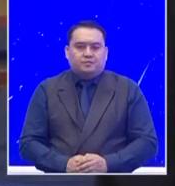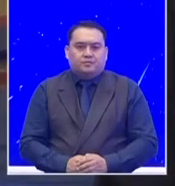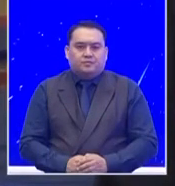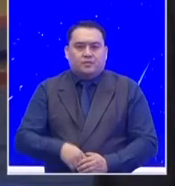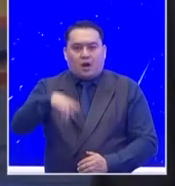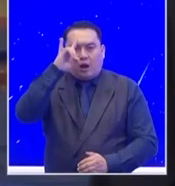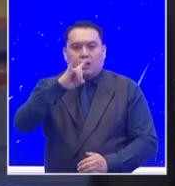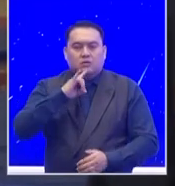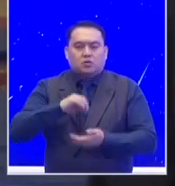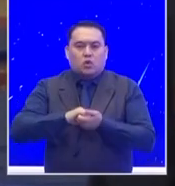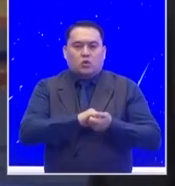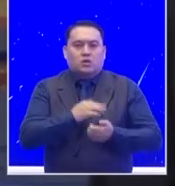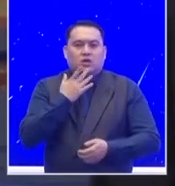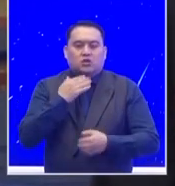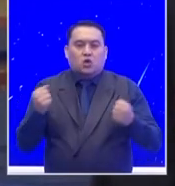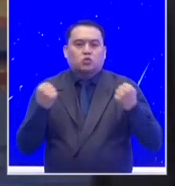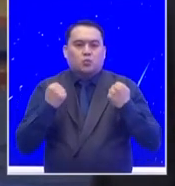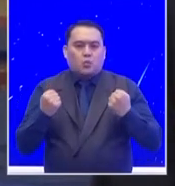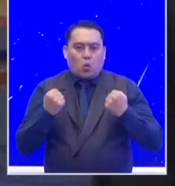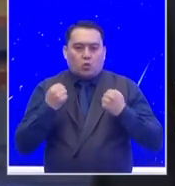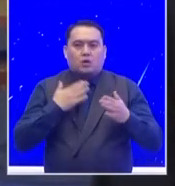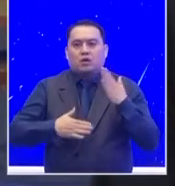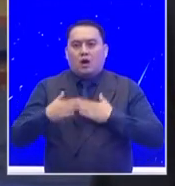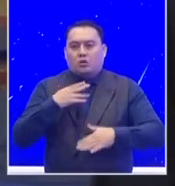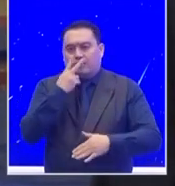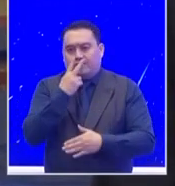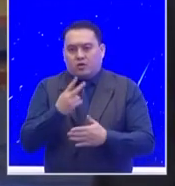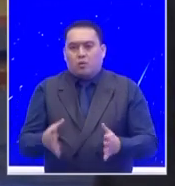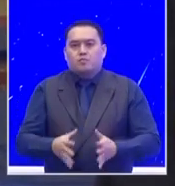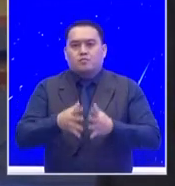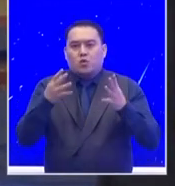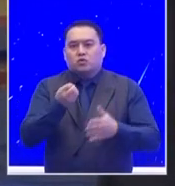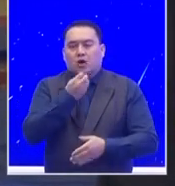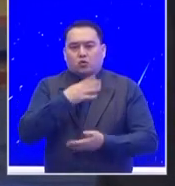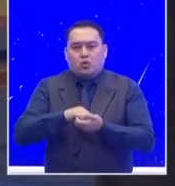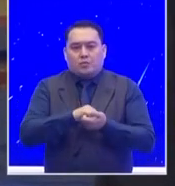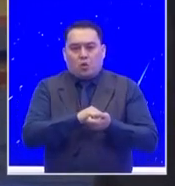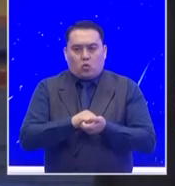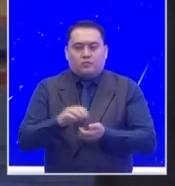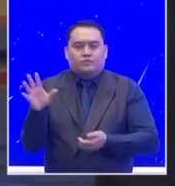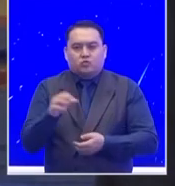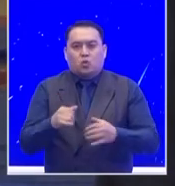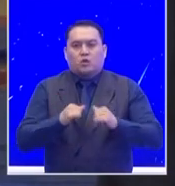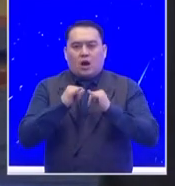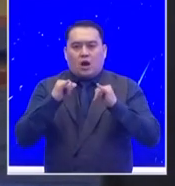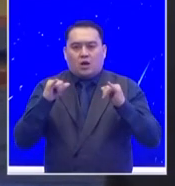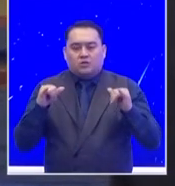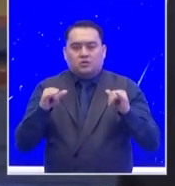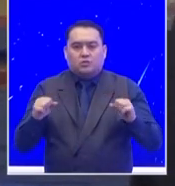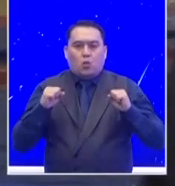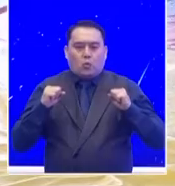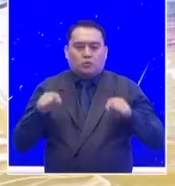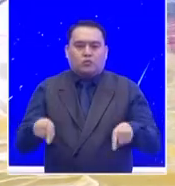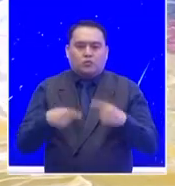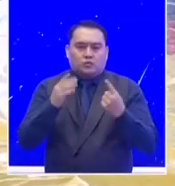Казахша курес – это наш национальный спорт. Отрадно видеть все больше хороших палуанов. Мы будем делать все для развития этого вида